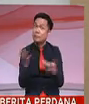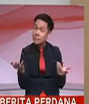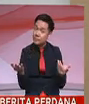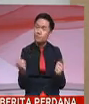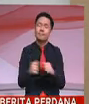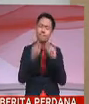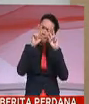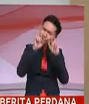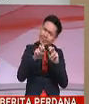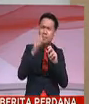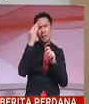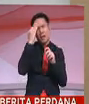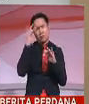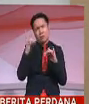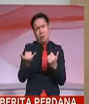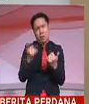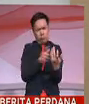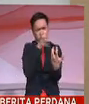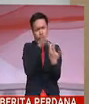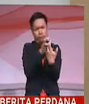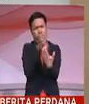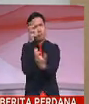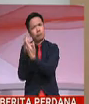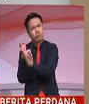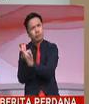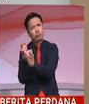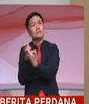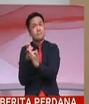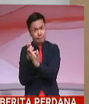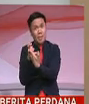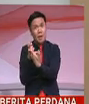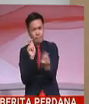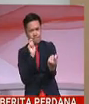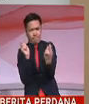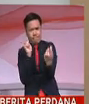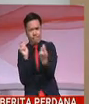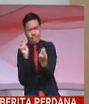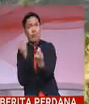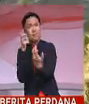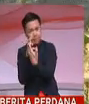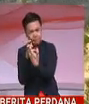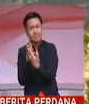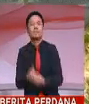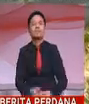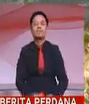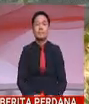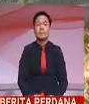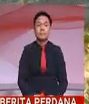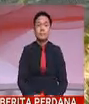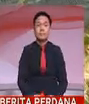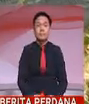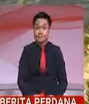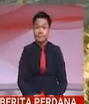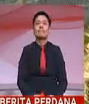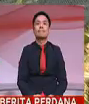analisa situasi yang semasa, mengikut masa, dan buat adjustment kepada perniagaan anda. Paling